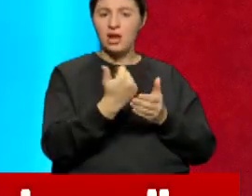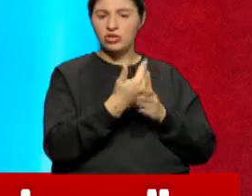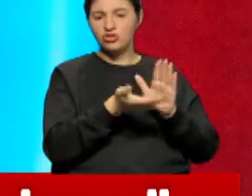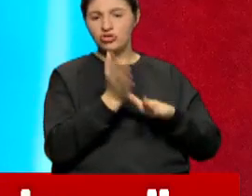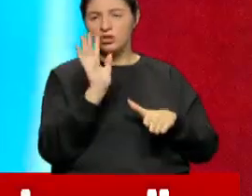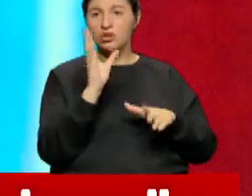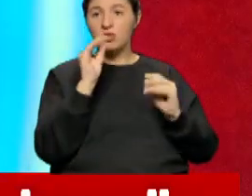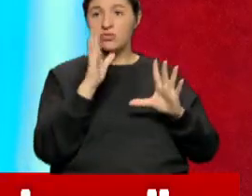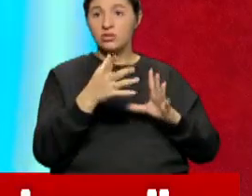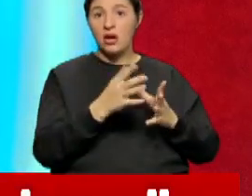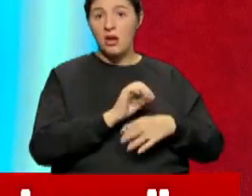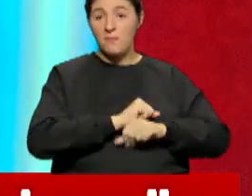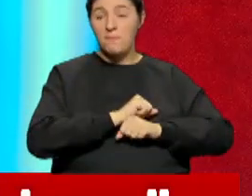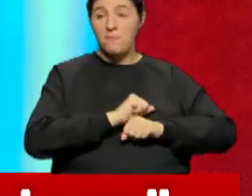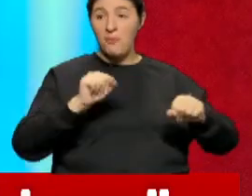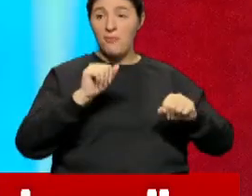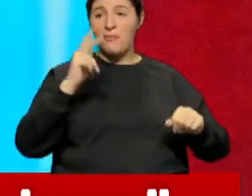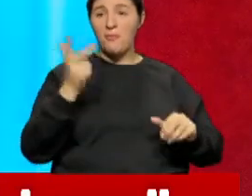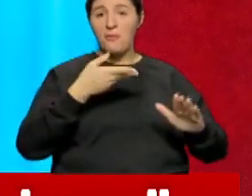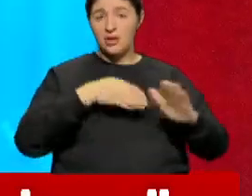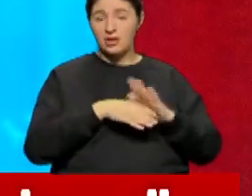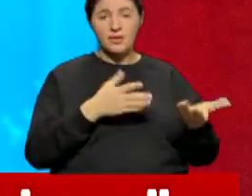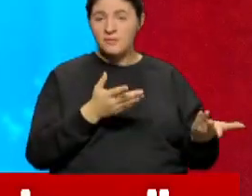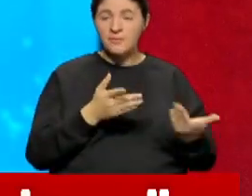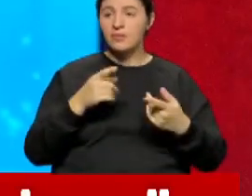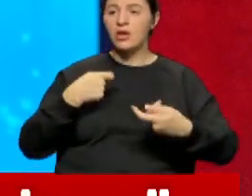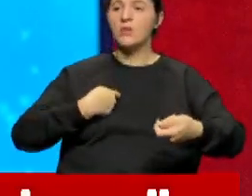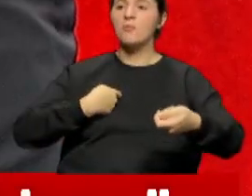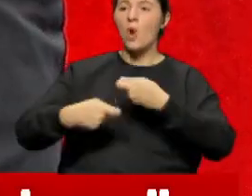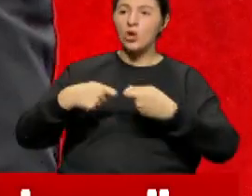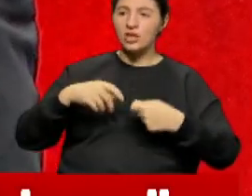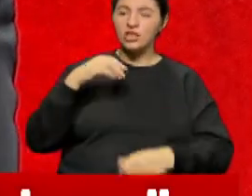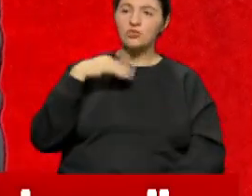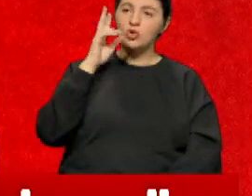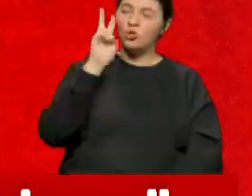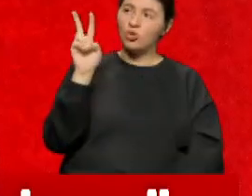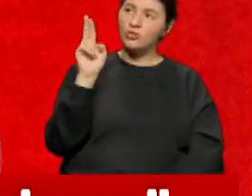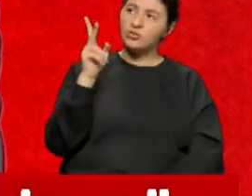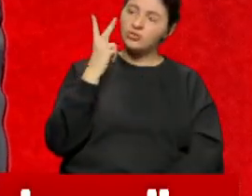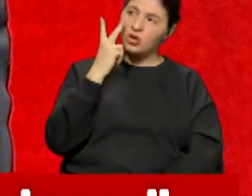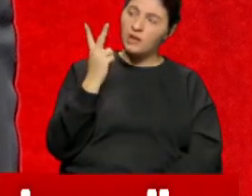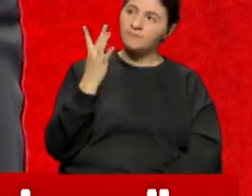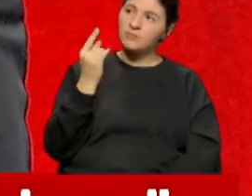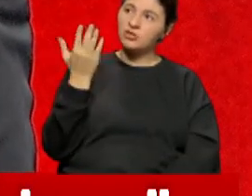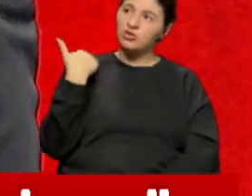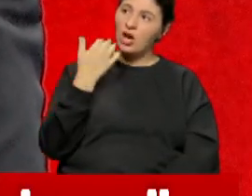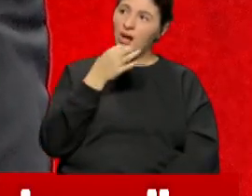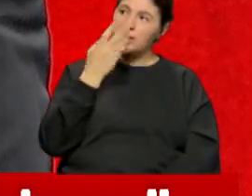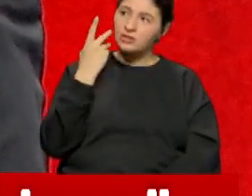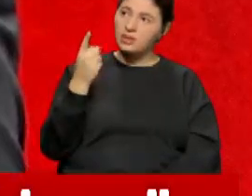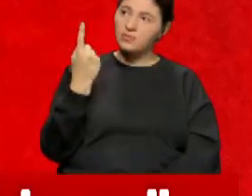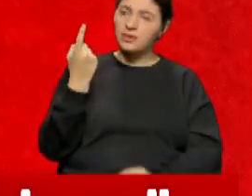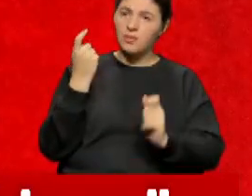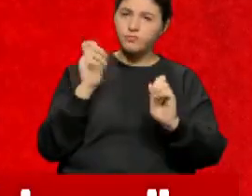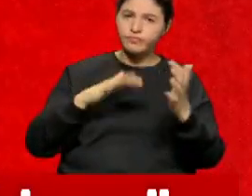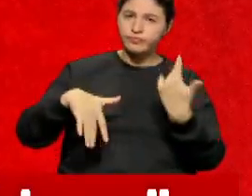pek çok kişide kaybetti Ya tabii borsada şimdi Gördüğümüz kadarıyla bir Biraz önce haberde de izledik